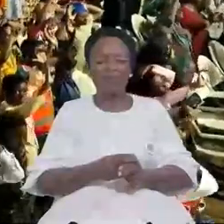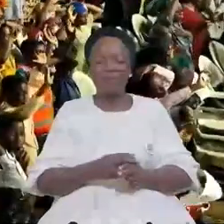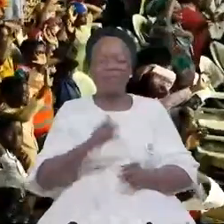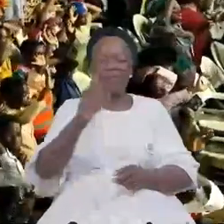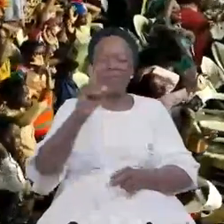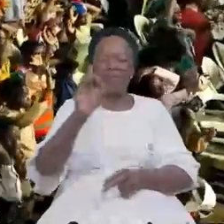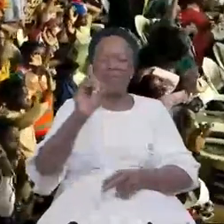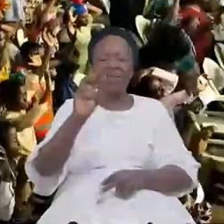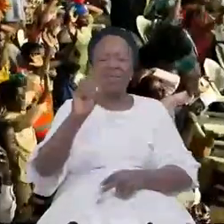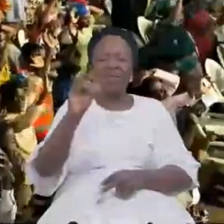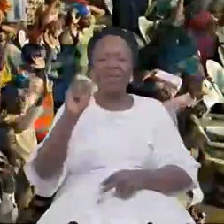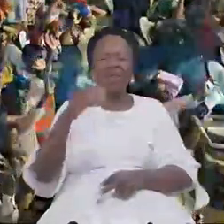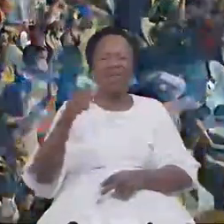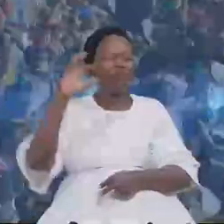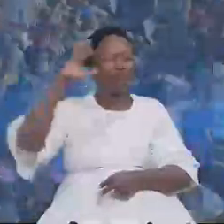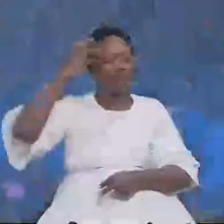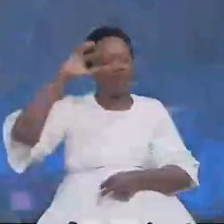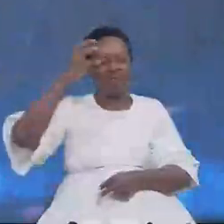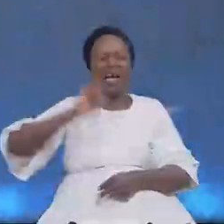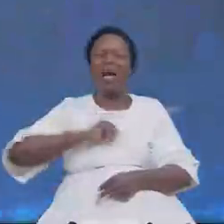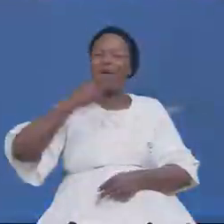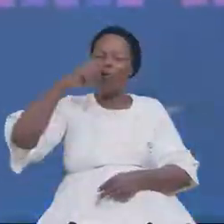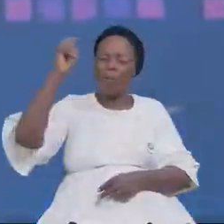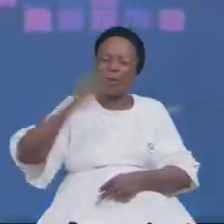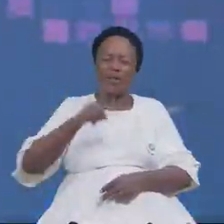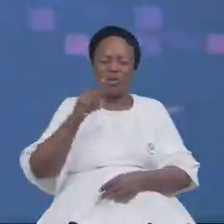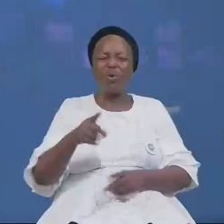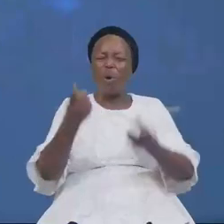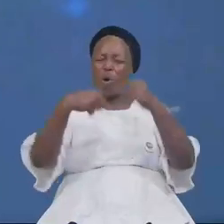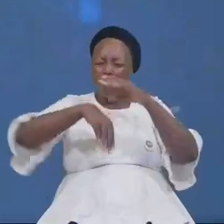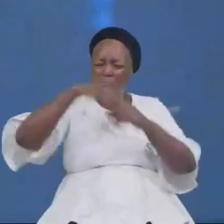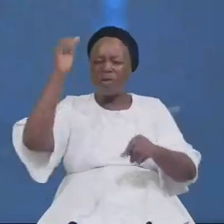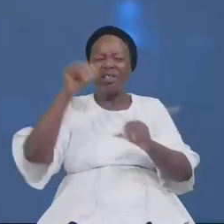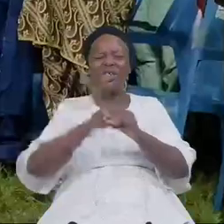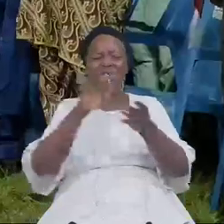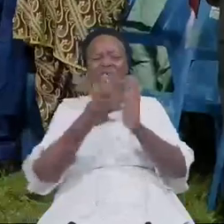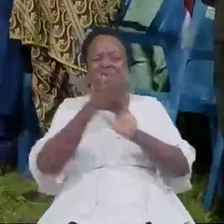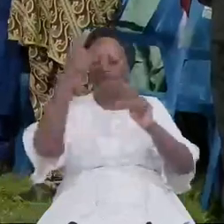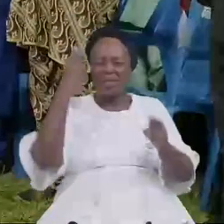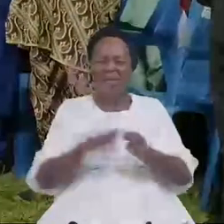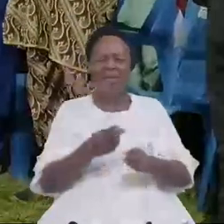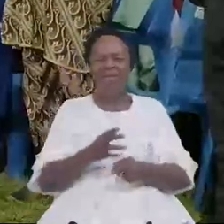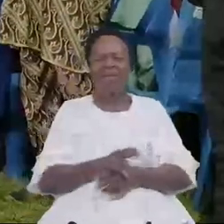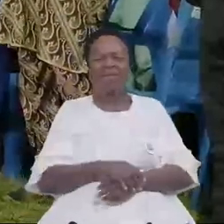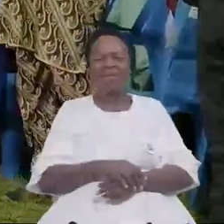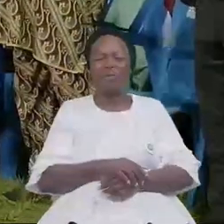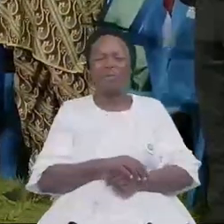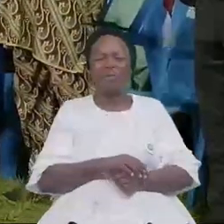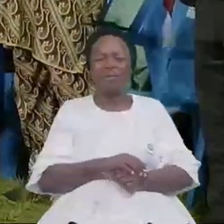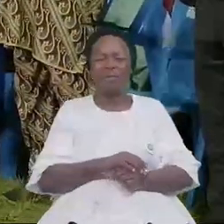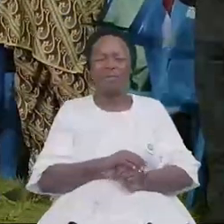Démons de folie, je te commande, sors de là au nom de Jésus-Christ.